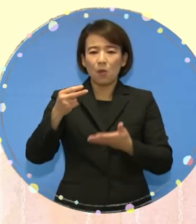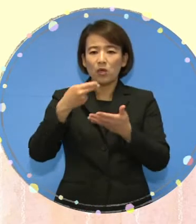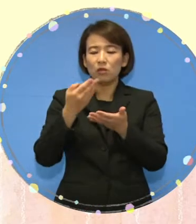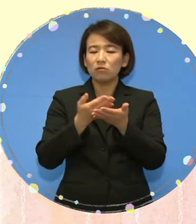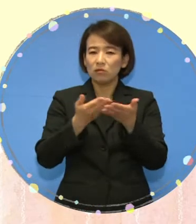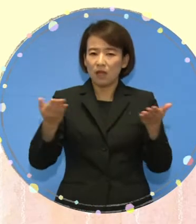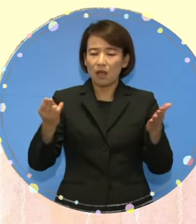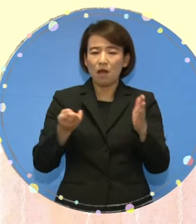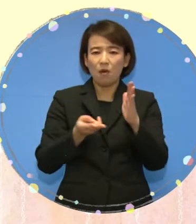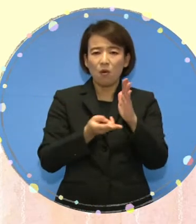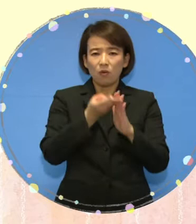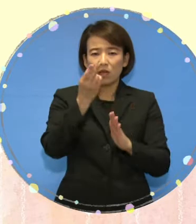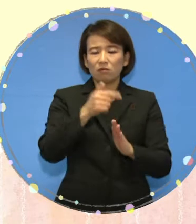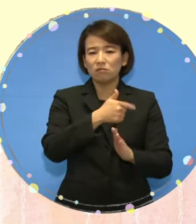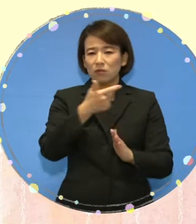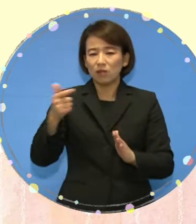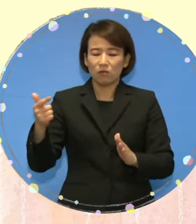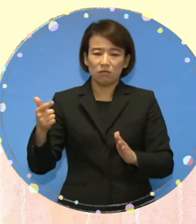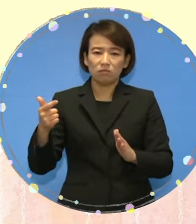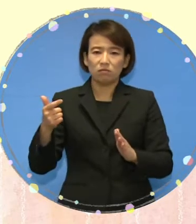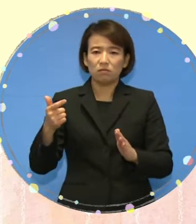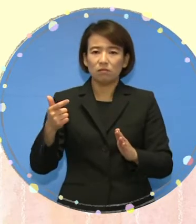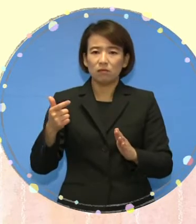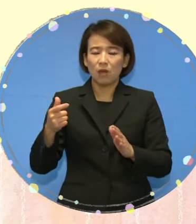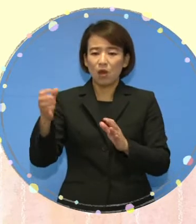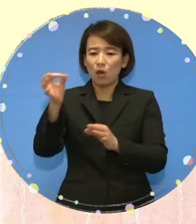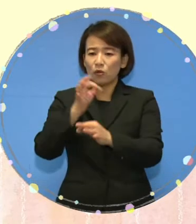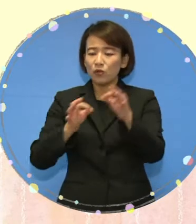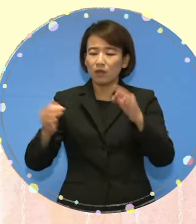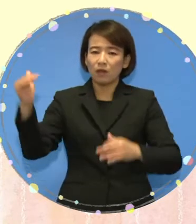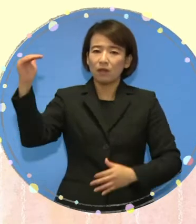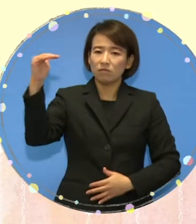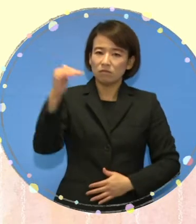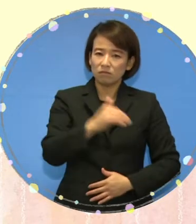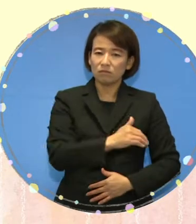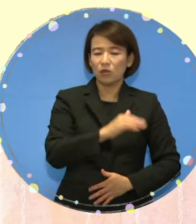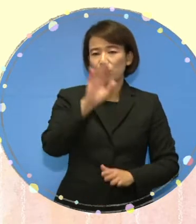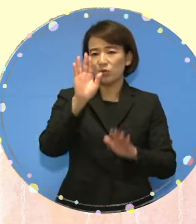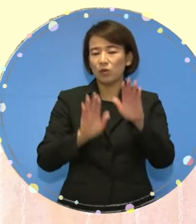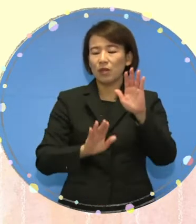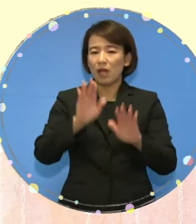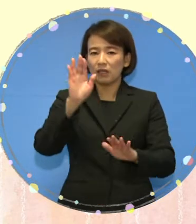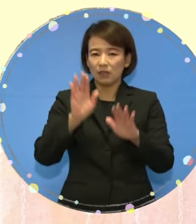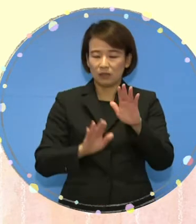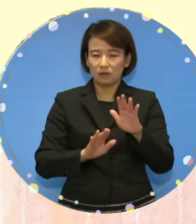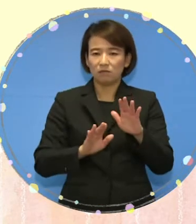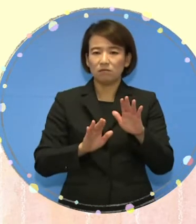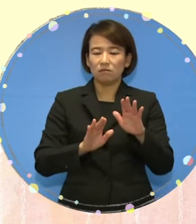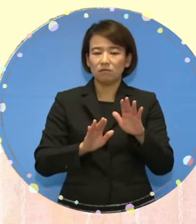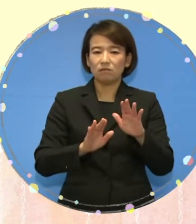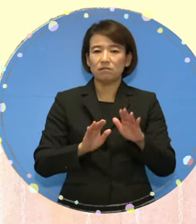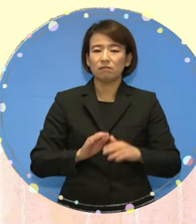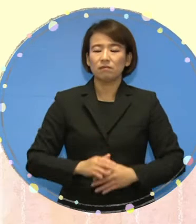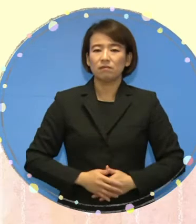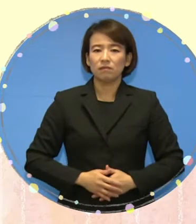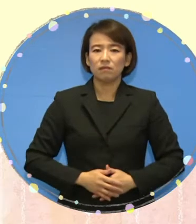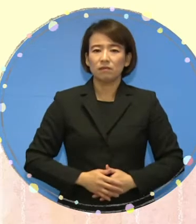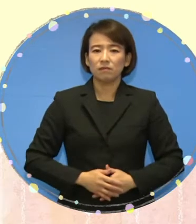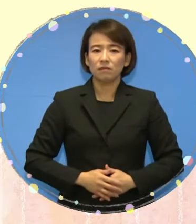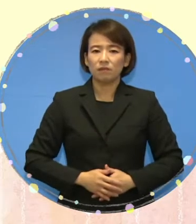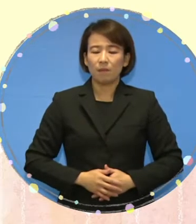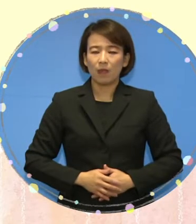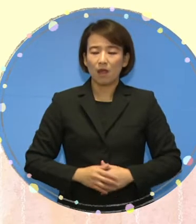やホテルラブのサービス業を中心に売り上げが大幅に減少するんだろう多大な影響が出ております事